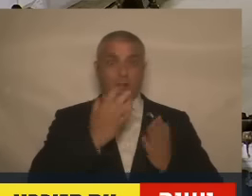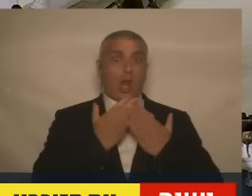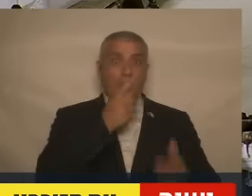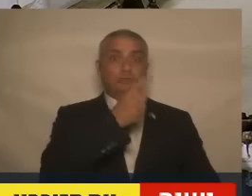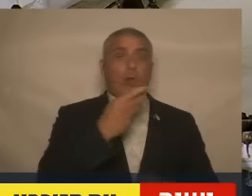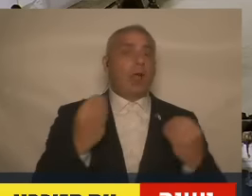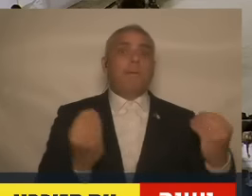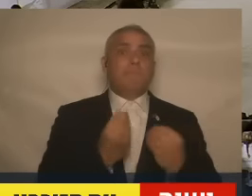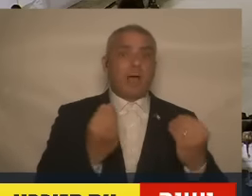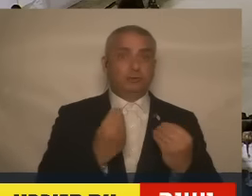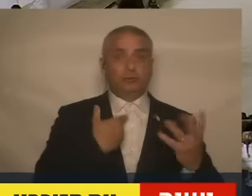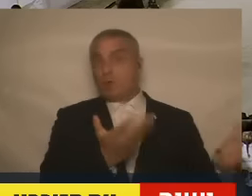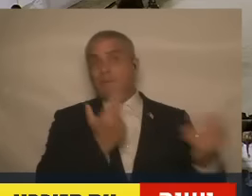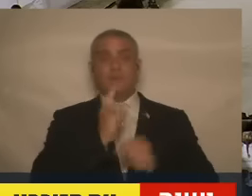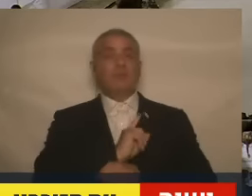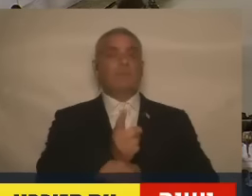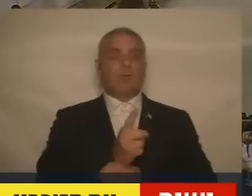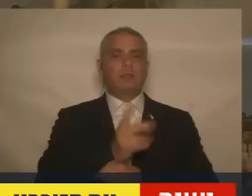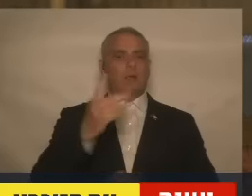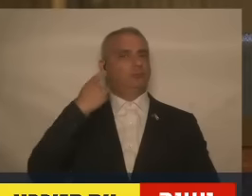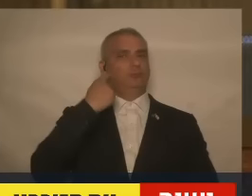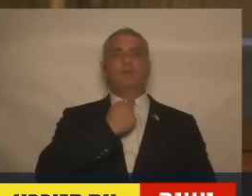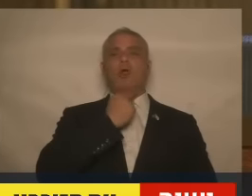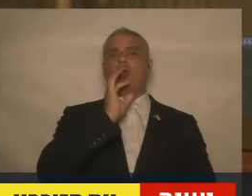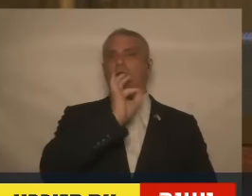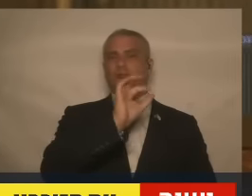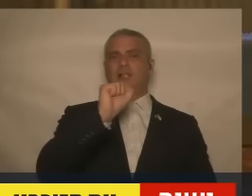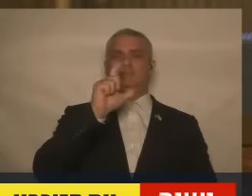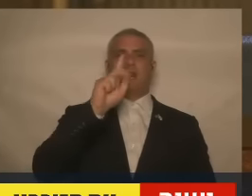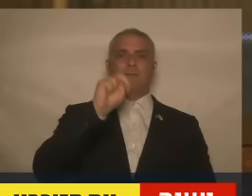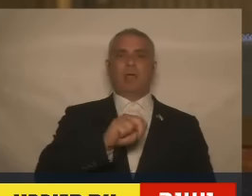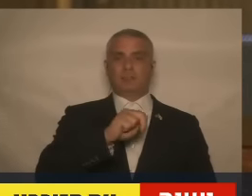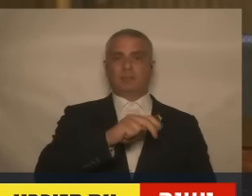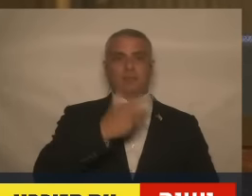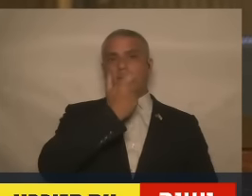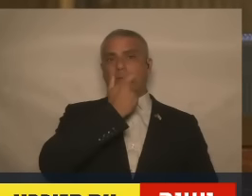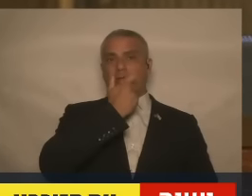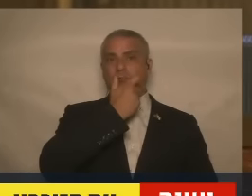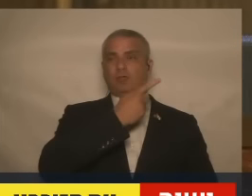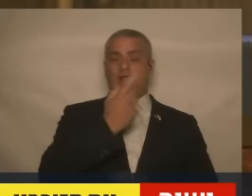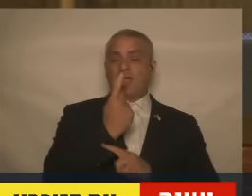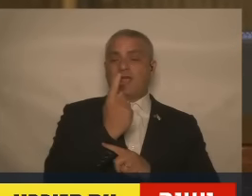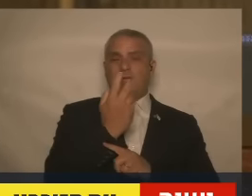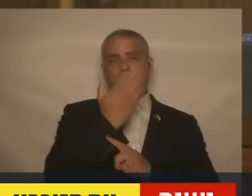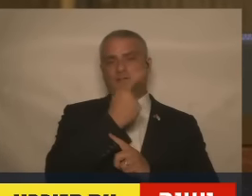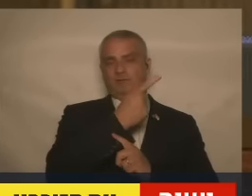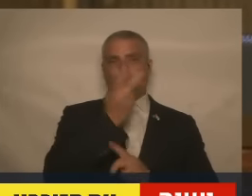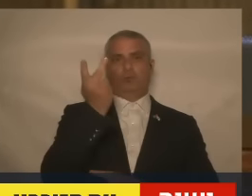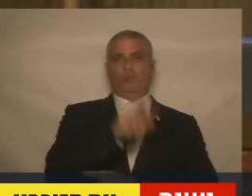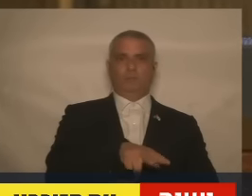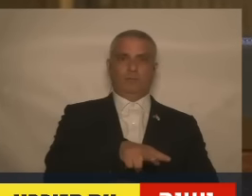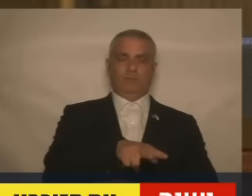לך במשהו, פינוי מיידי? נשמע קולו של סלמן בקשר רגעים בודדים לפני